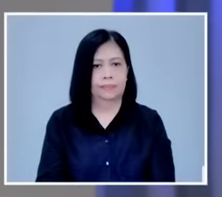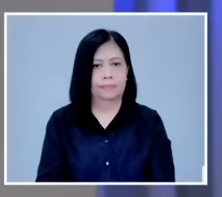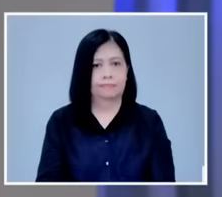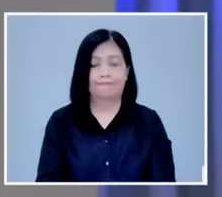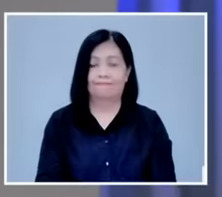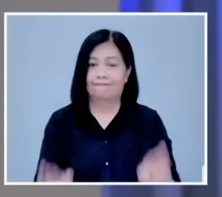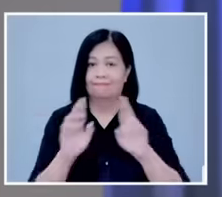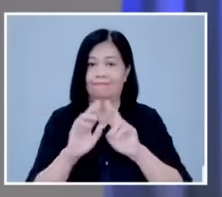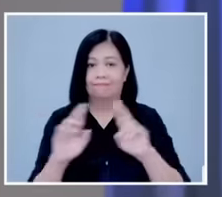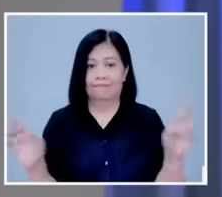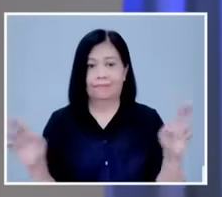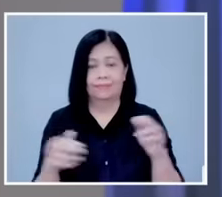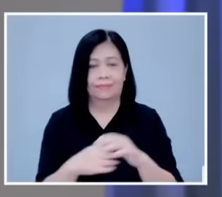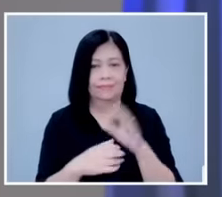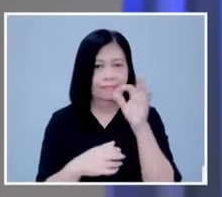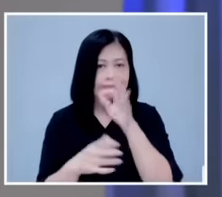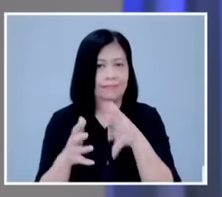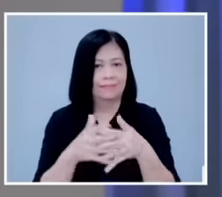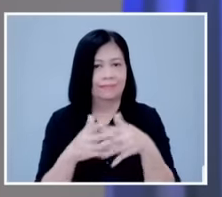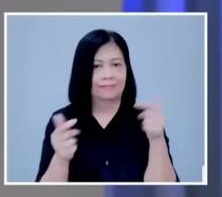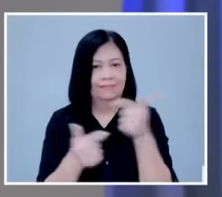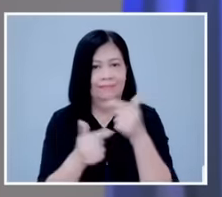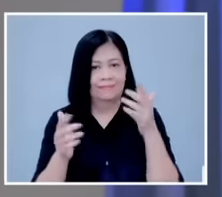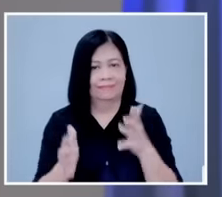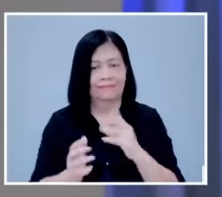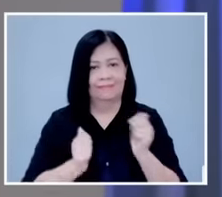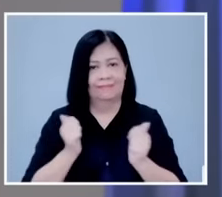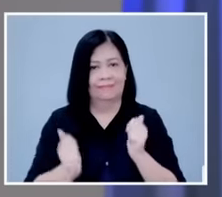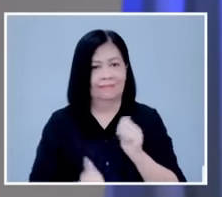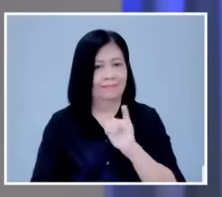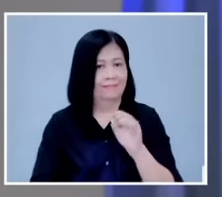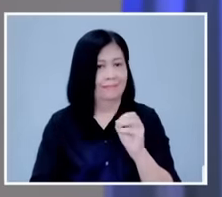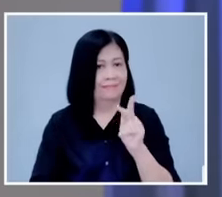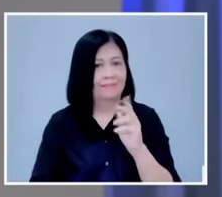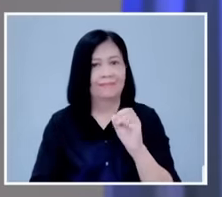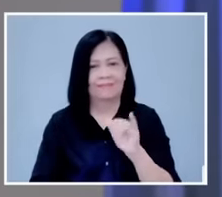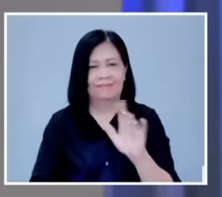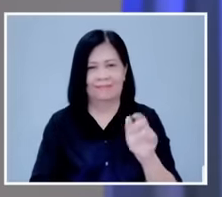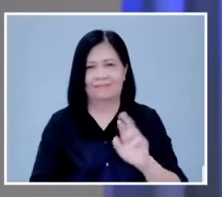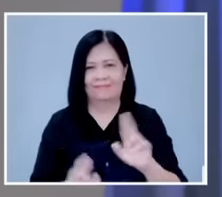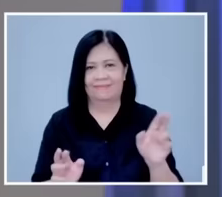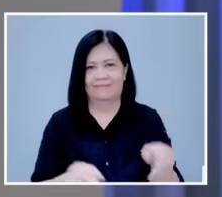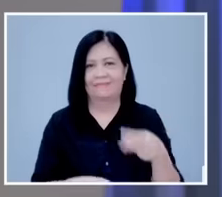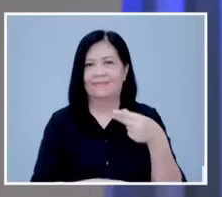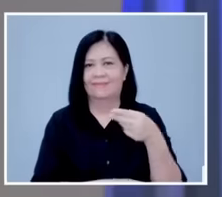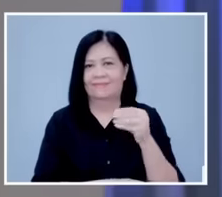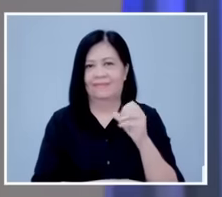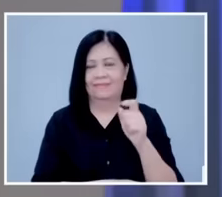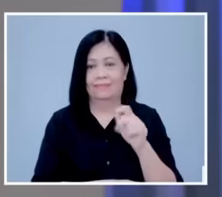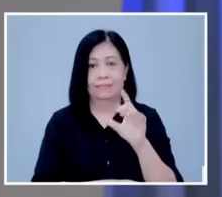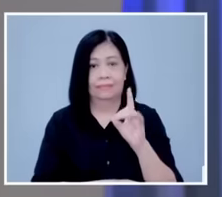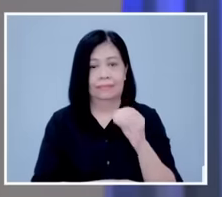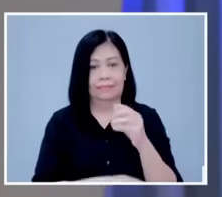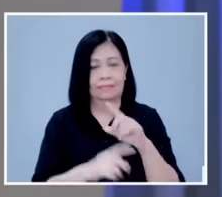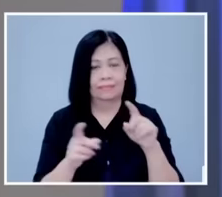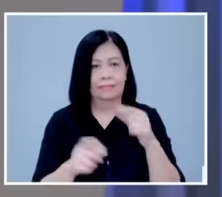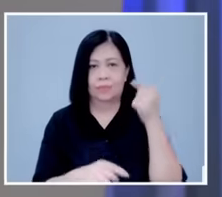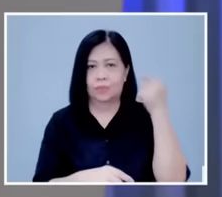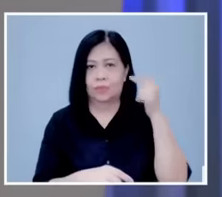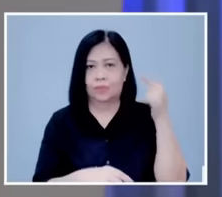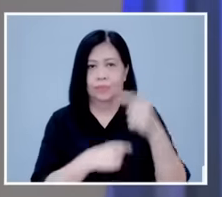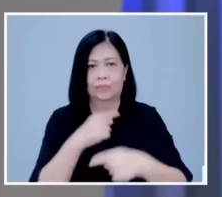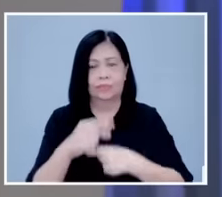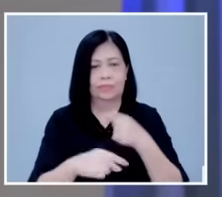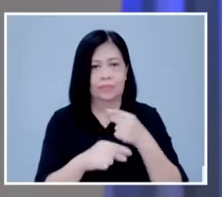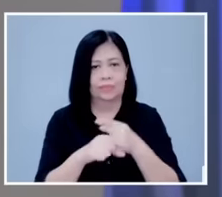Handang-handa na ang Filipino-American comedian at actor na si Jokoy sa nakatakdang pag-host ng 81st edition ng Golden Globe Awards